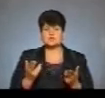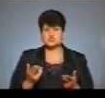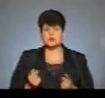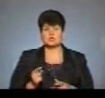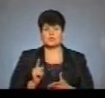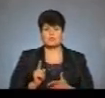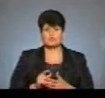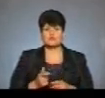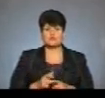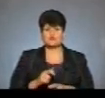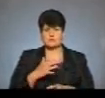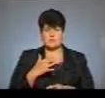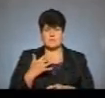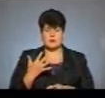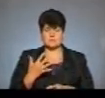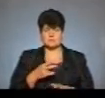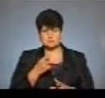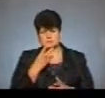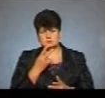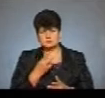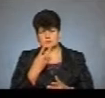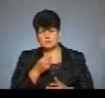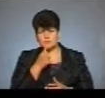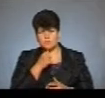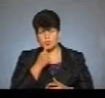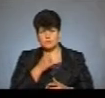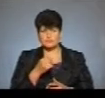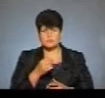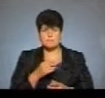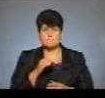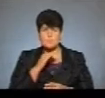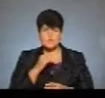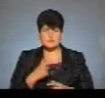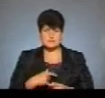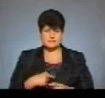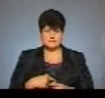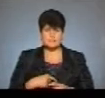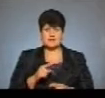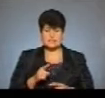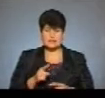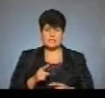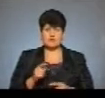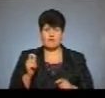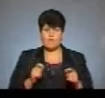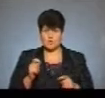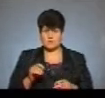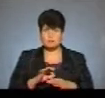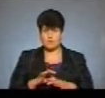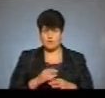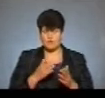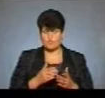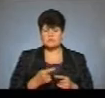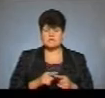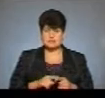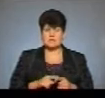обов'язково дуже багато передивлятися, перепробувати, приміряти професії на себе. І от такі кар'єрні форуми, які ми проводимо, це